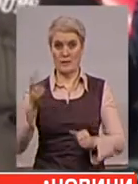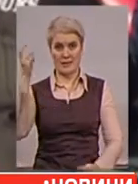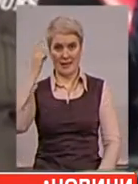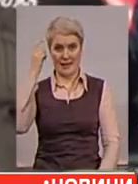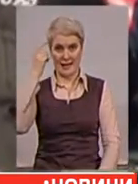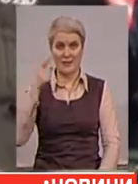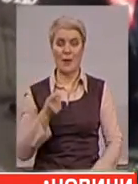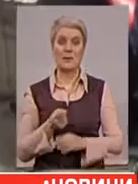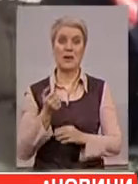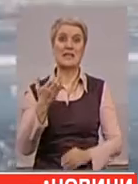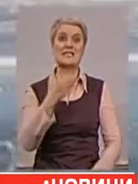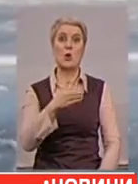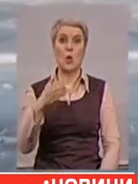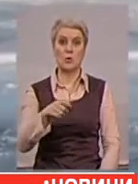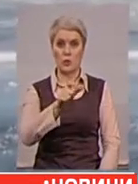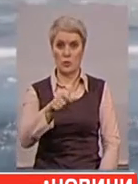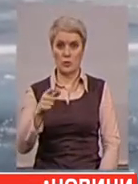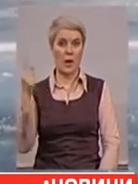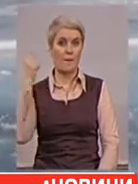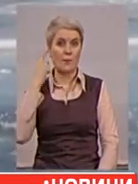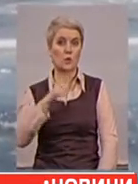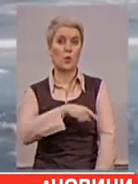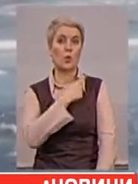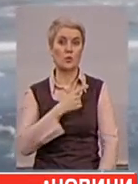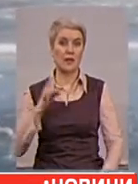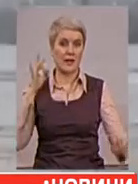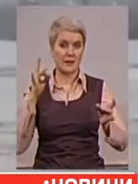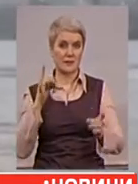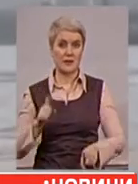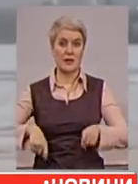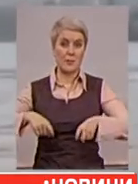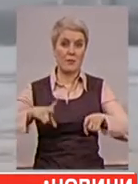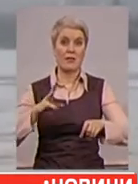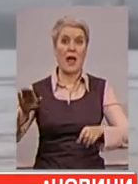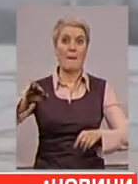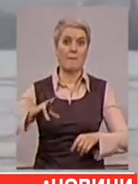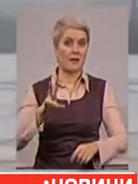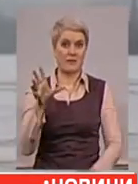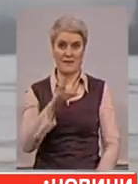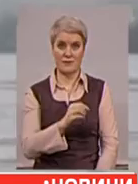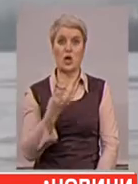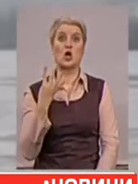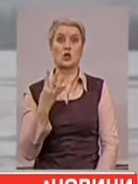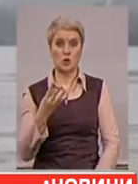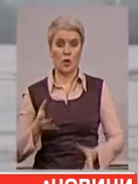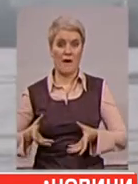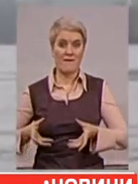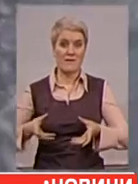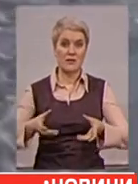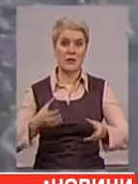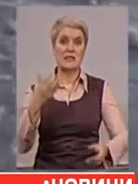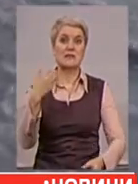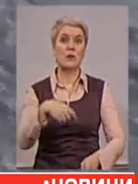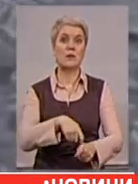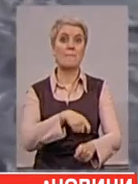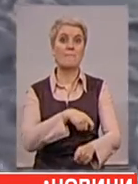людей. Раптом, кажуть, почули гучний тріск. Дерминули на берег та добігли не всі. Чотирьох віднесло на крижині за кілька сот